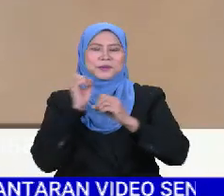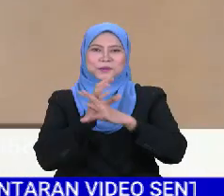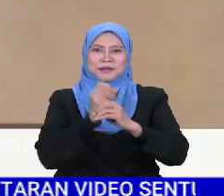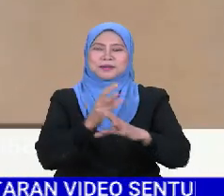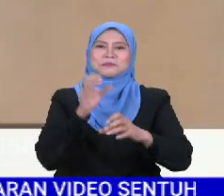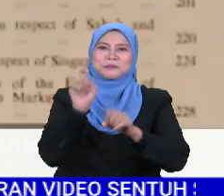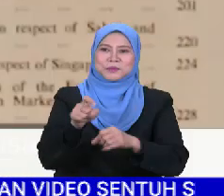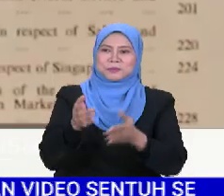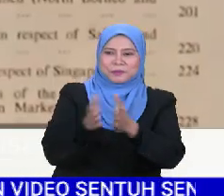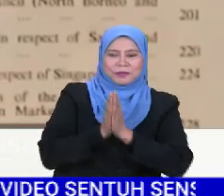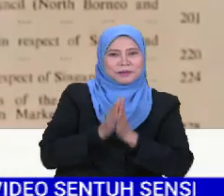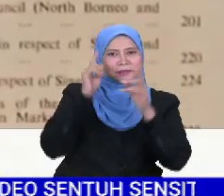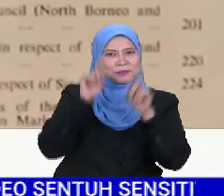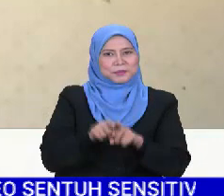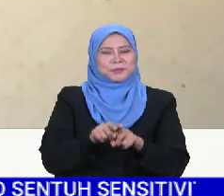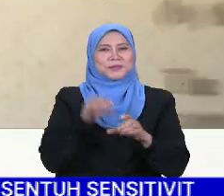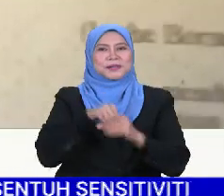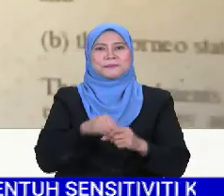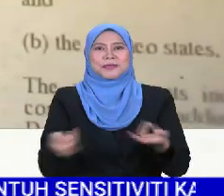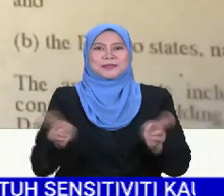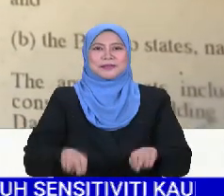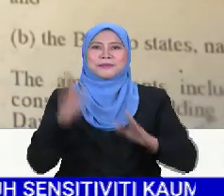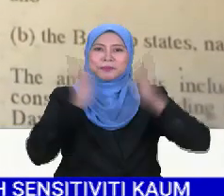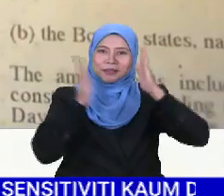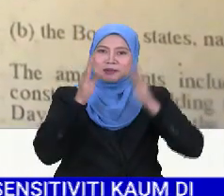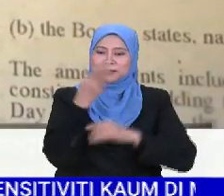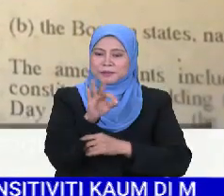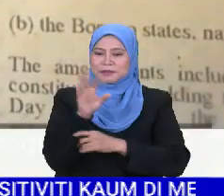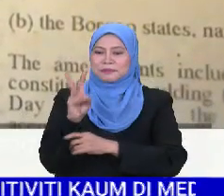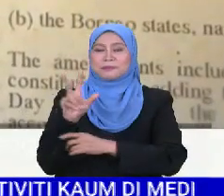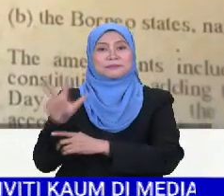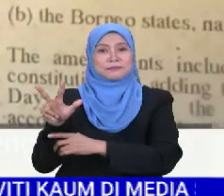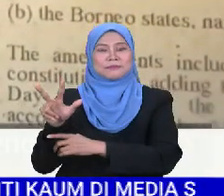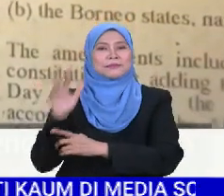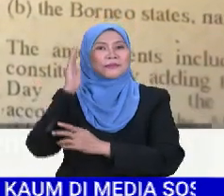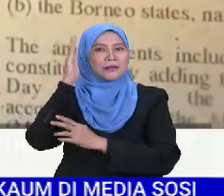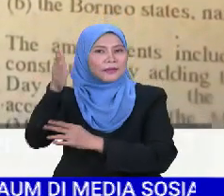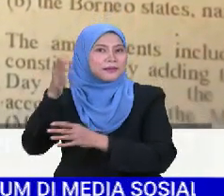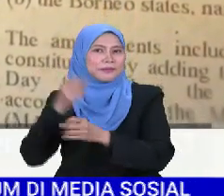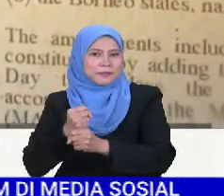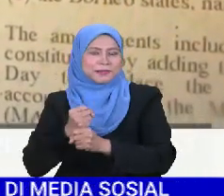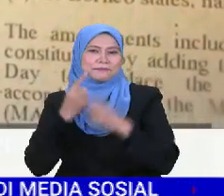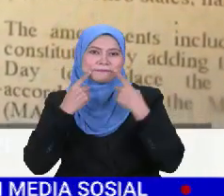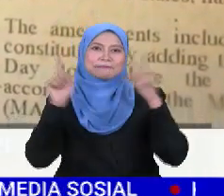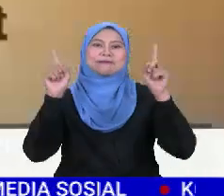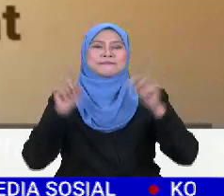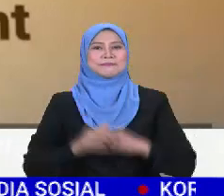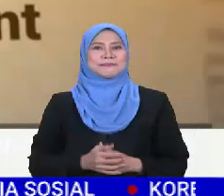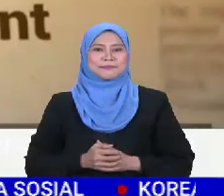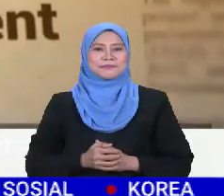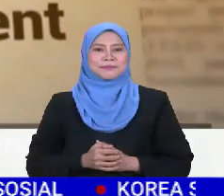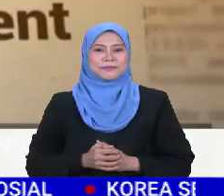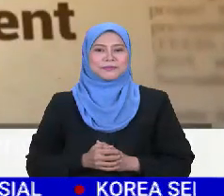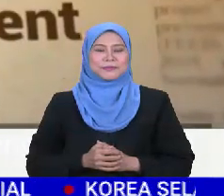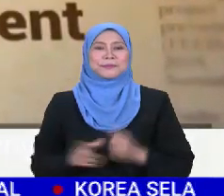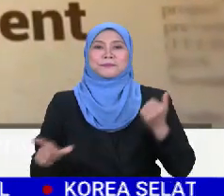menuntut hak yang dipersetujui dalam Perjanjian Malaysia 1963 akan dapat direalisasikan. Dalam